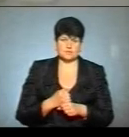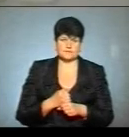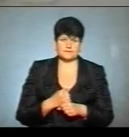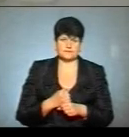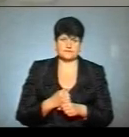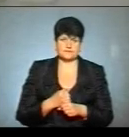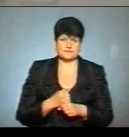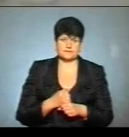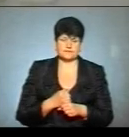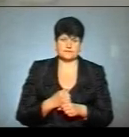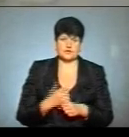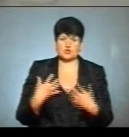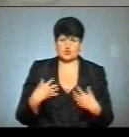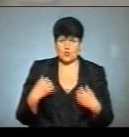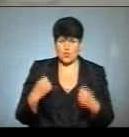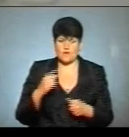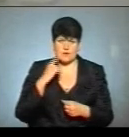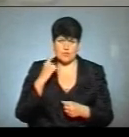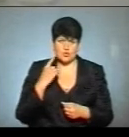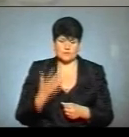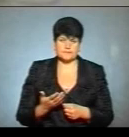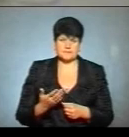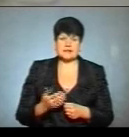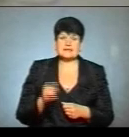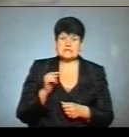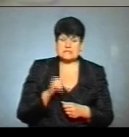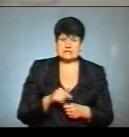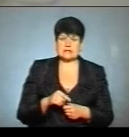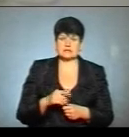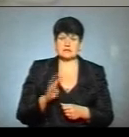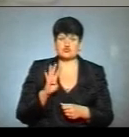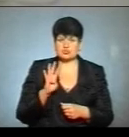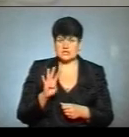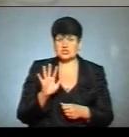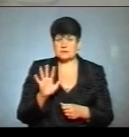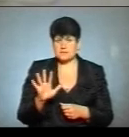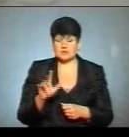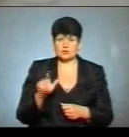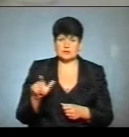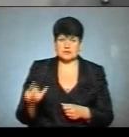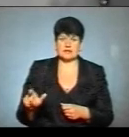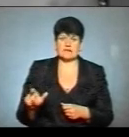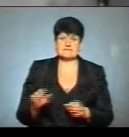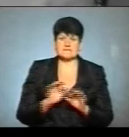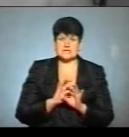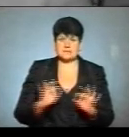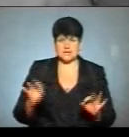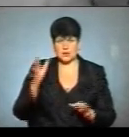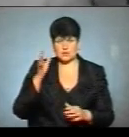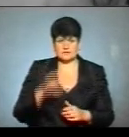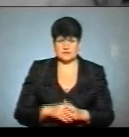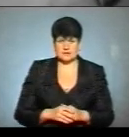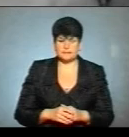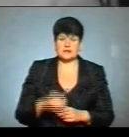я б сказала, такі здорові, молоді, здорові. З них навіть 4 чи 5 чоловік відмінники освіти. Лариса